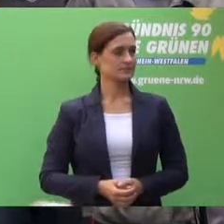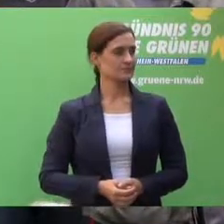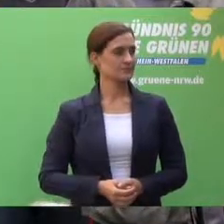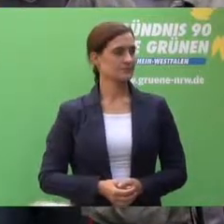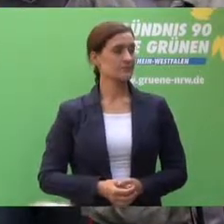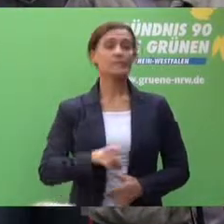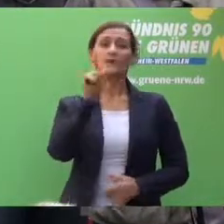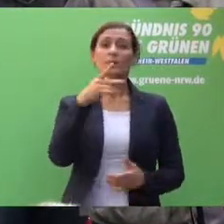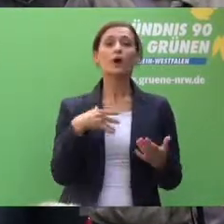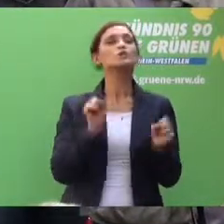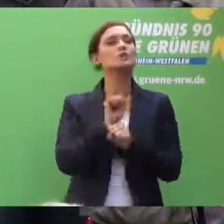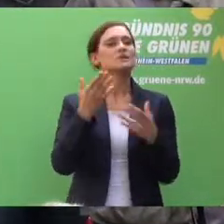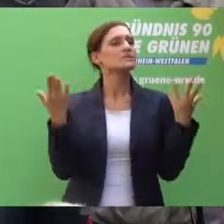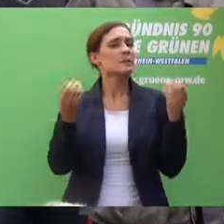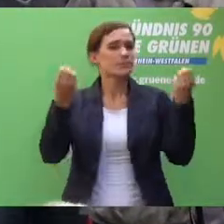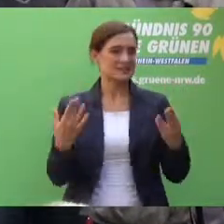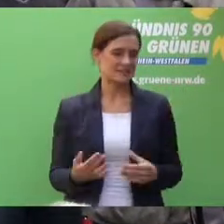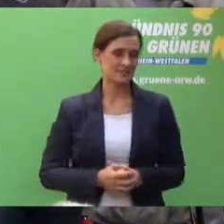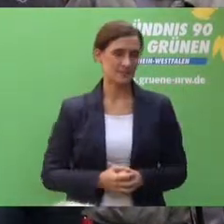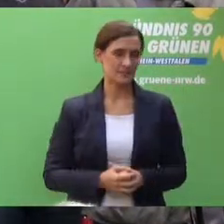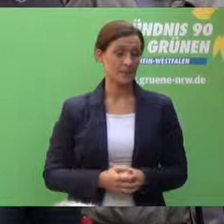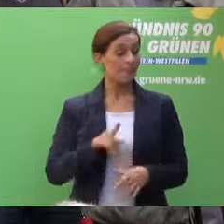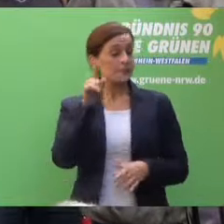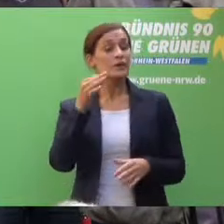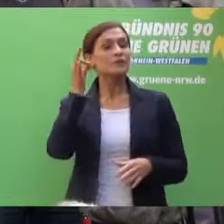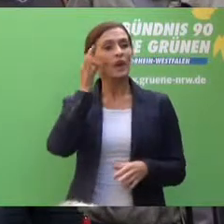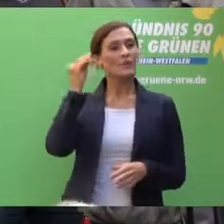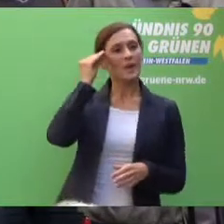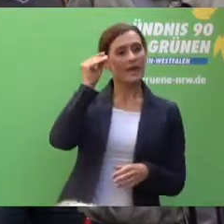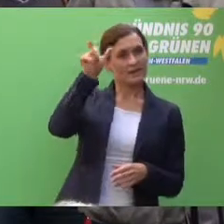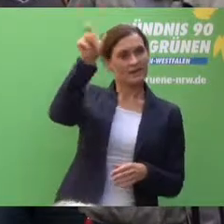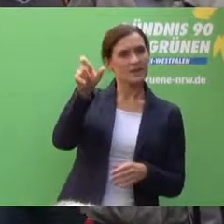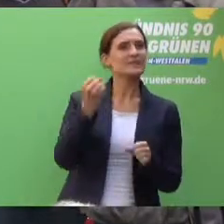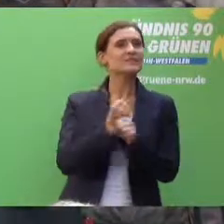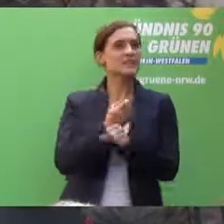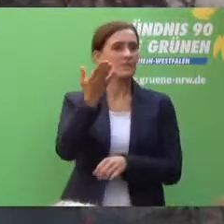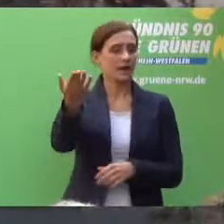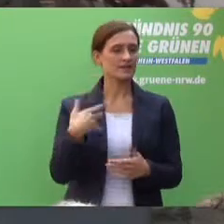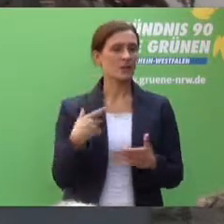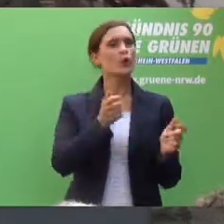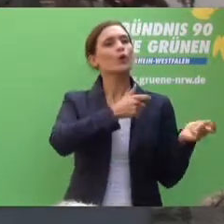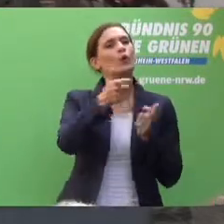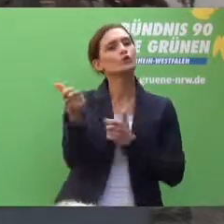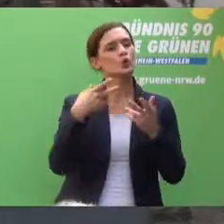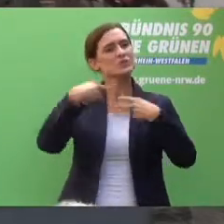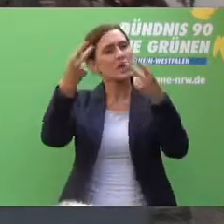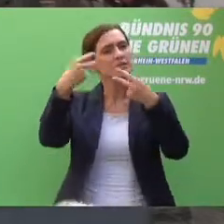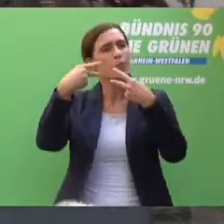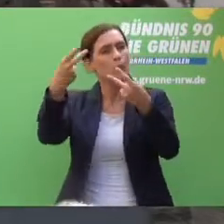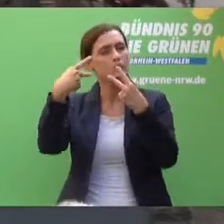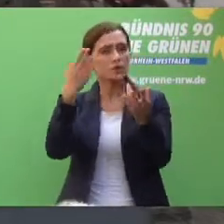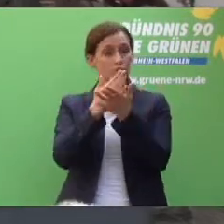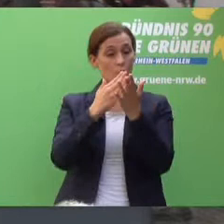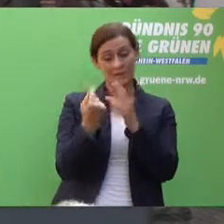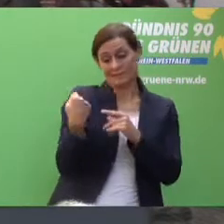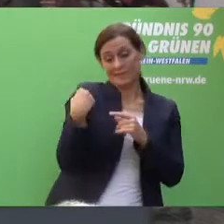Aber was ist stattdessen passiert? Stattdessen hat Frau Merkel der Rüstungsexporte innerhalb von wenigen Jahren von